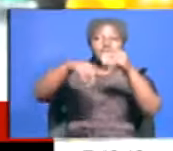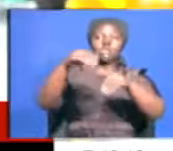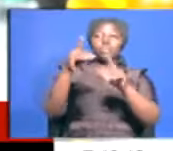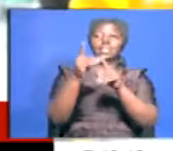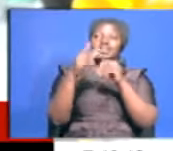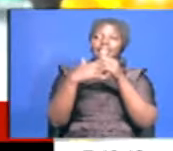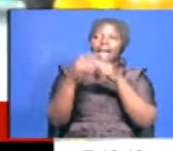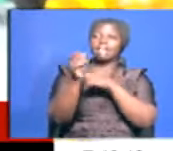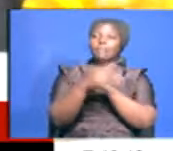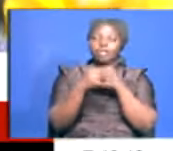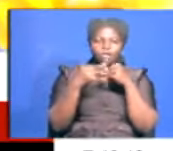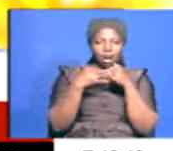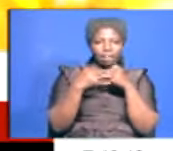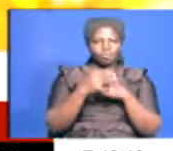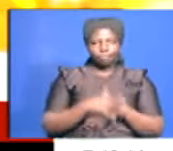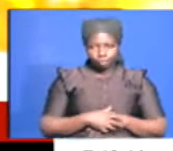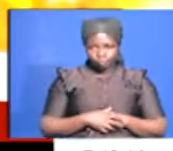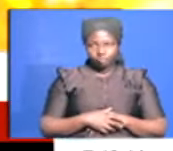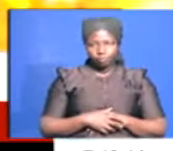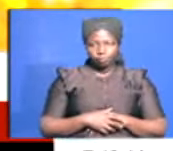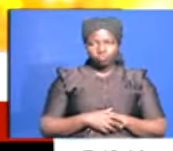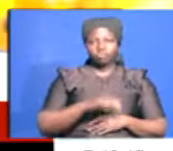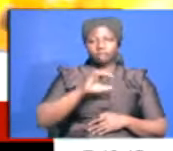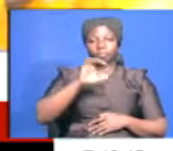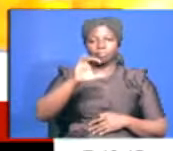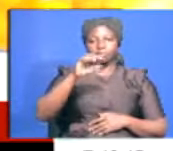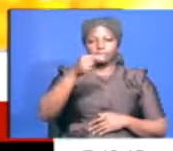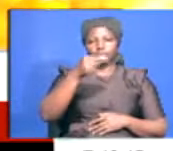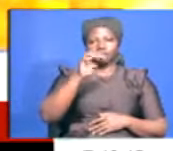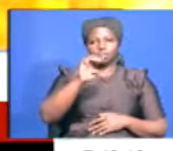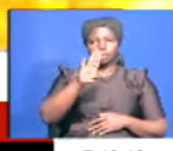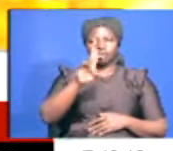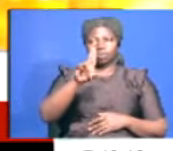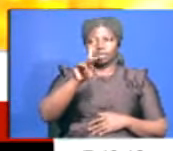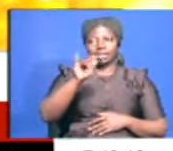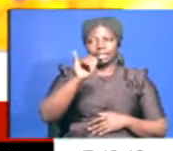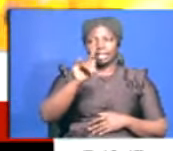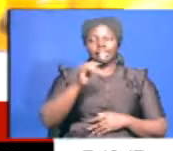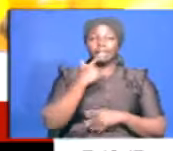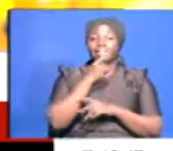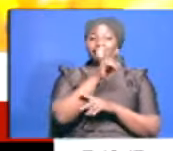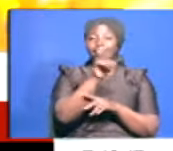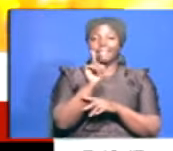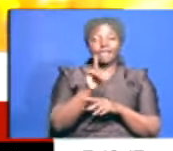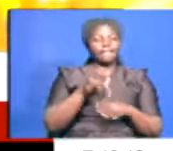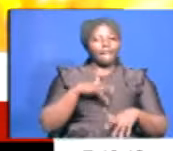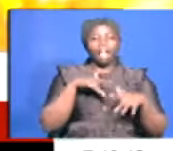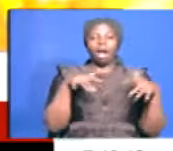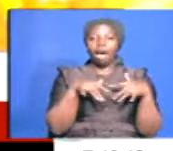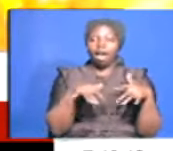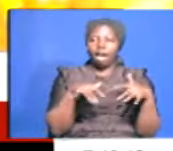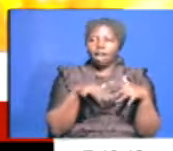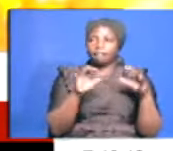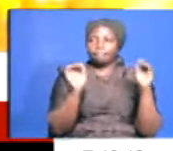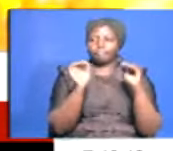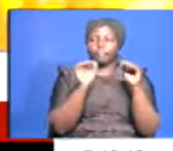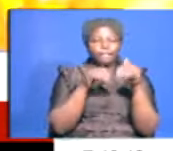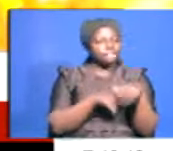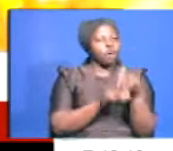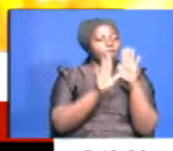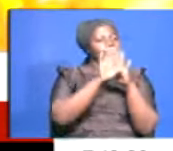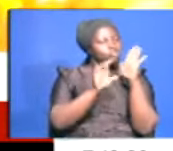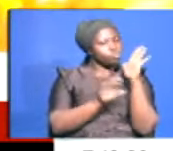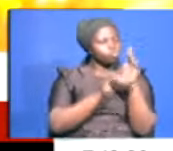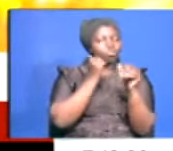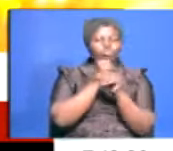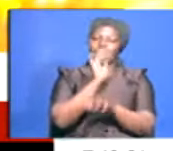August. Omami Chebukati, tunakuambia usitishike, fanya kazi yako kikatiba and deliver